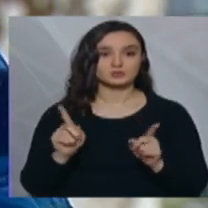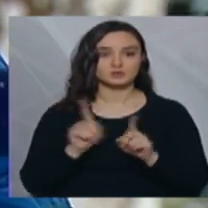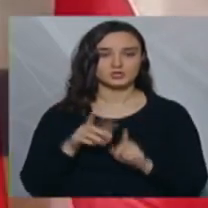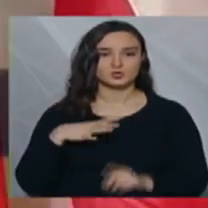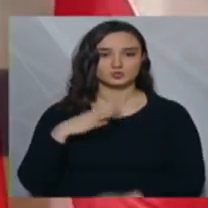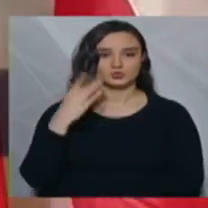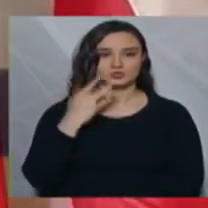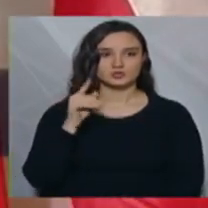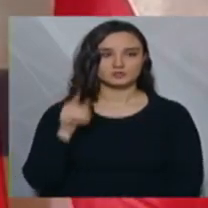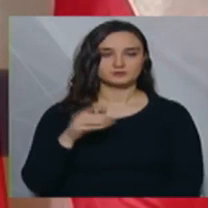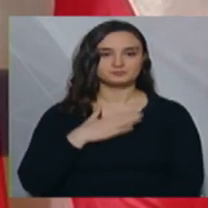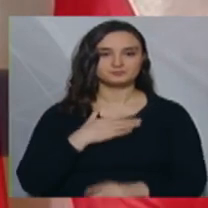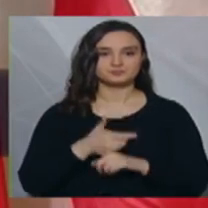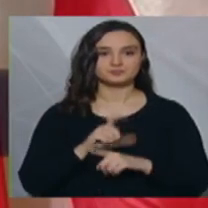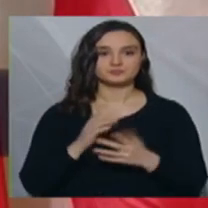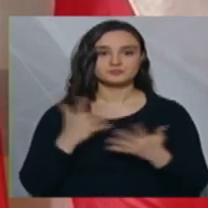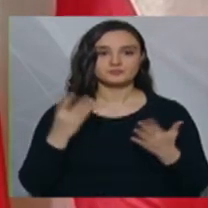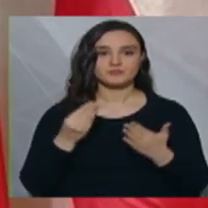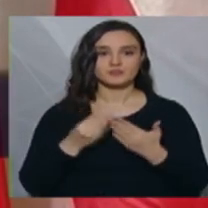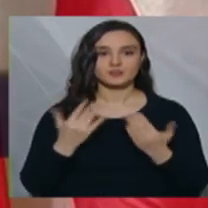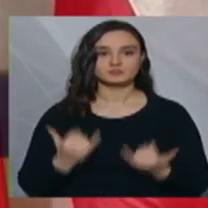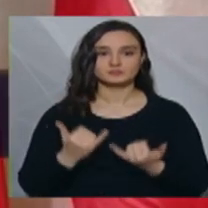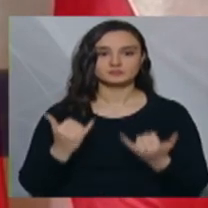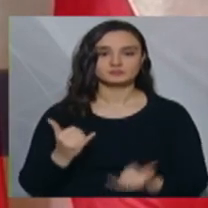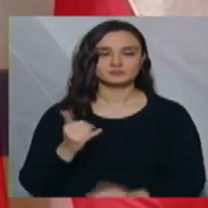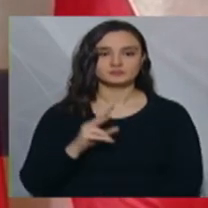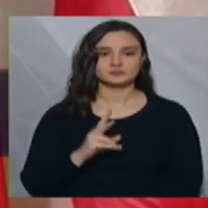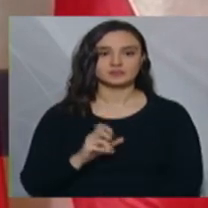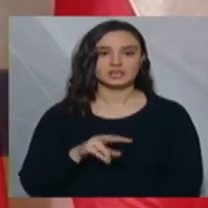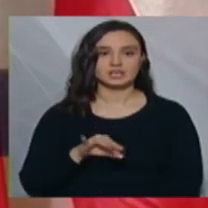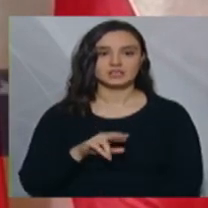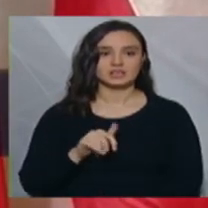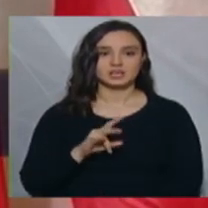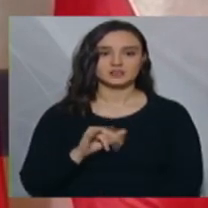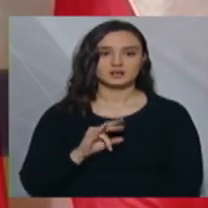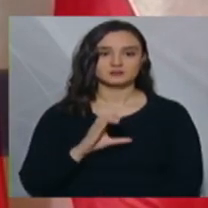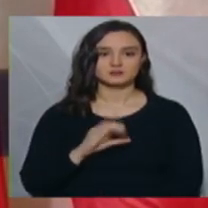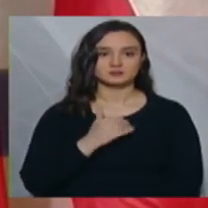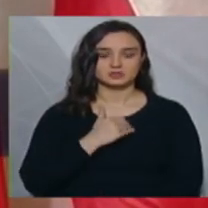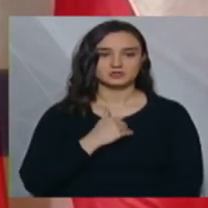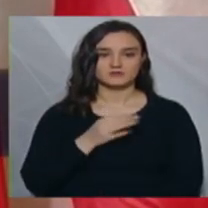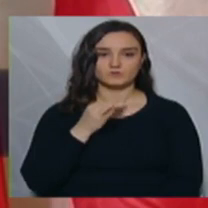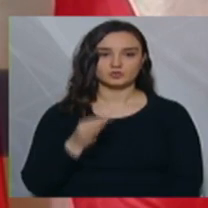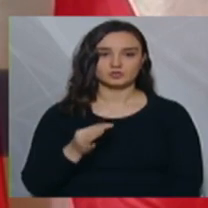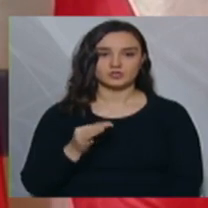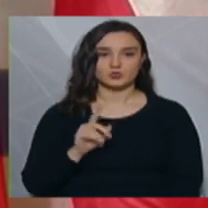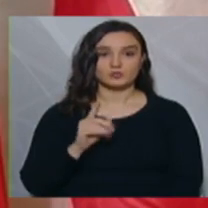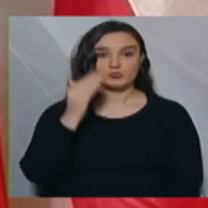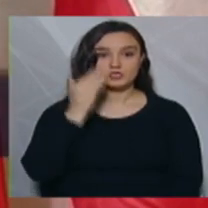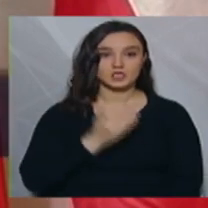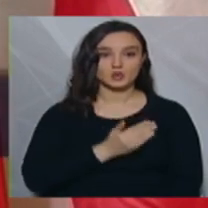ქართული ოცნებისა. ჩვენთვის ძალიან დიდად საპატივსაცემო ქალბატონ კელი დეგნანს მინდა შევასვენო, რომ